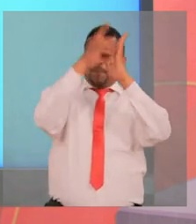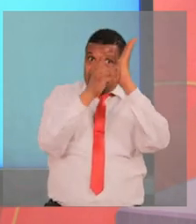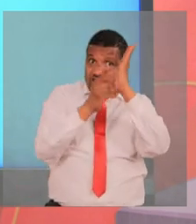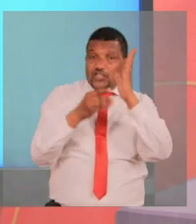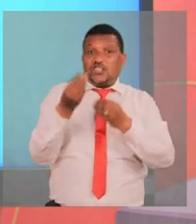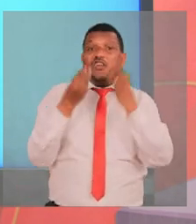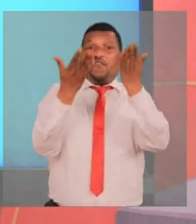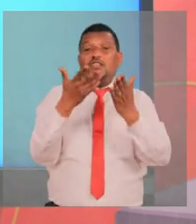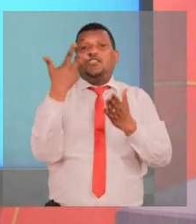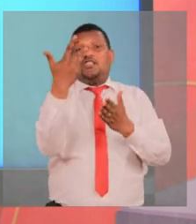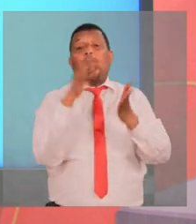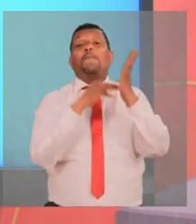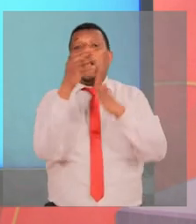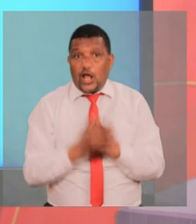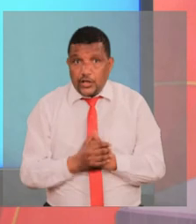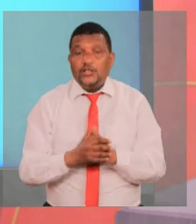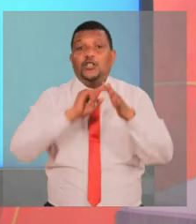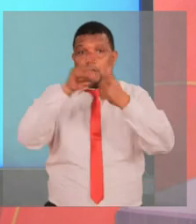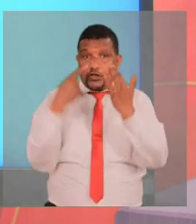गिव्स